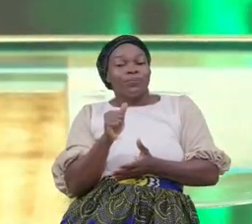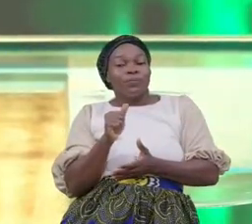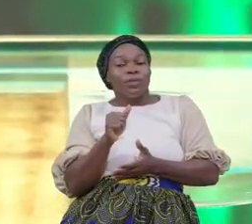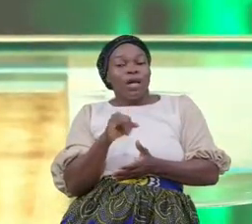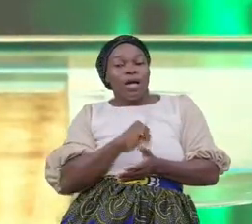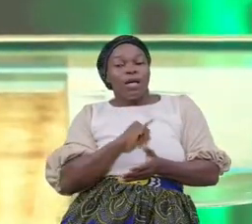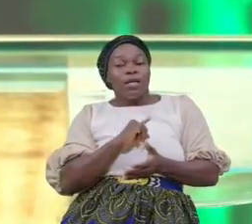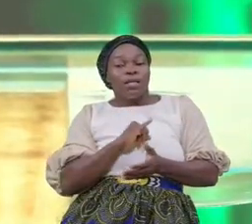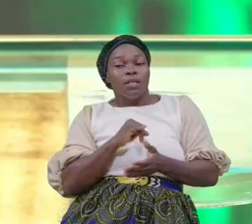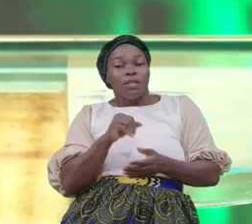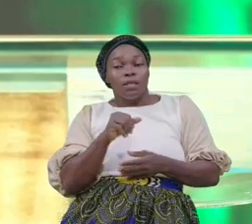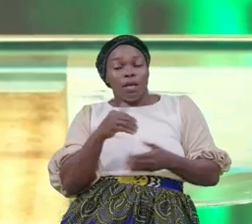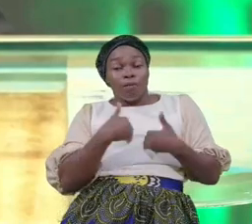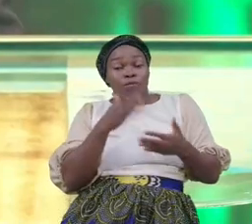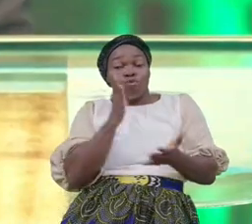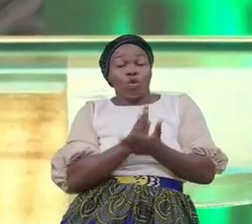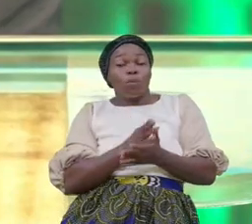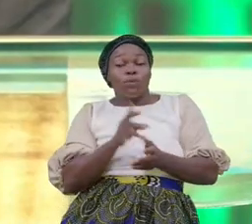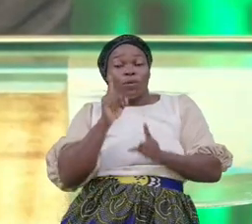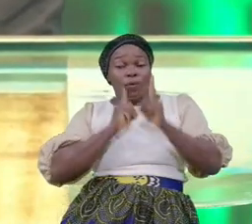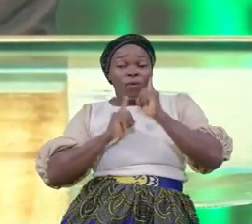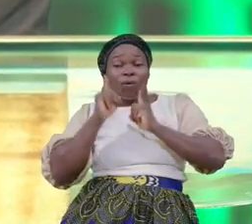C'est pourquoi je cesse de pleurer. Je crois.